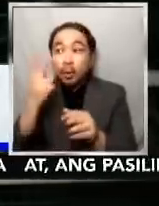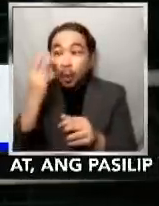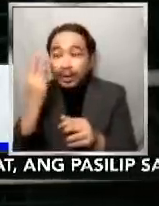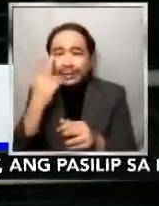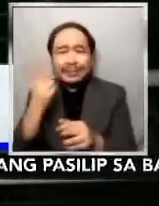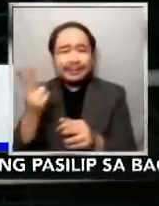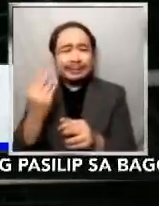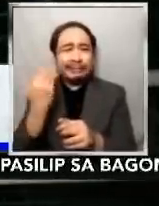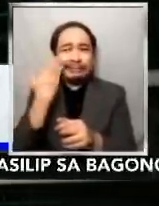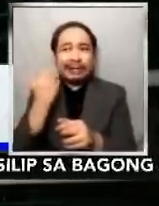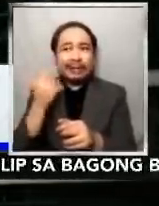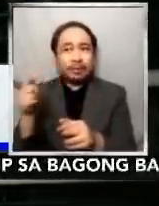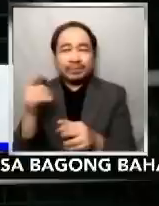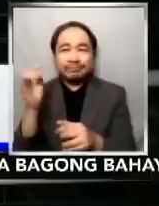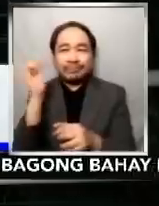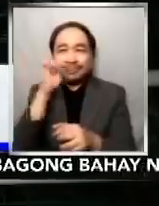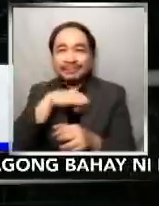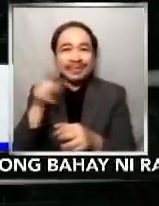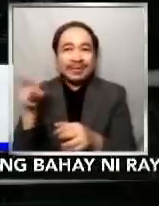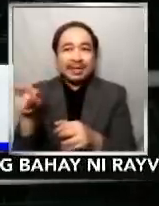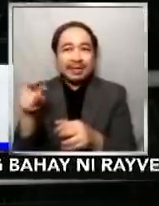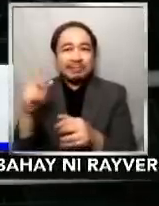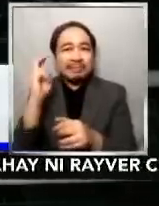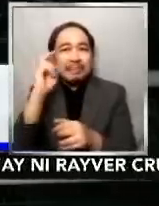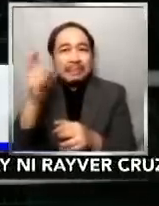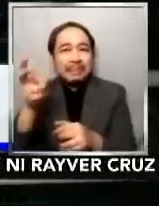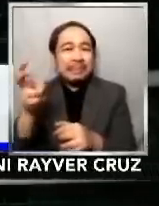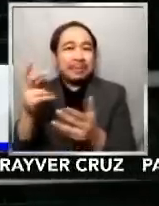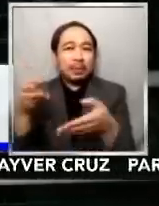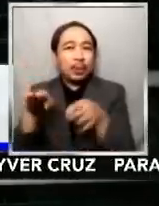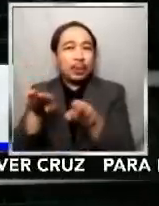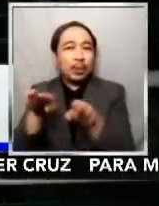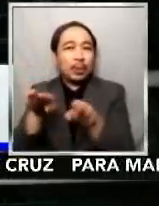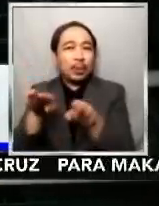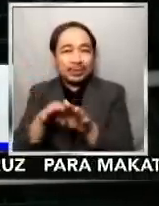ng scheduled maintenance ng MRT3 ngayong Semana Santa.